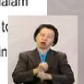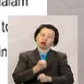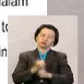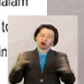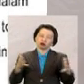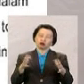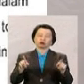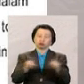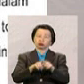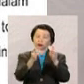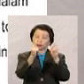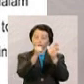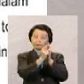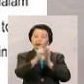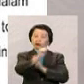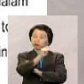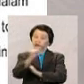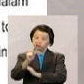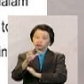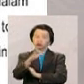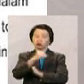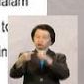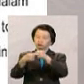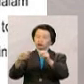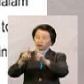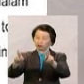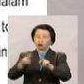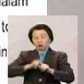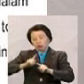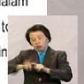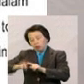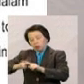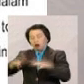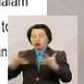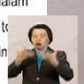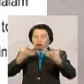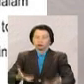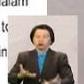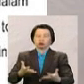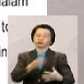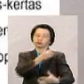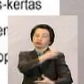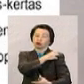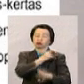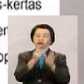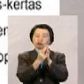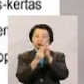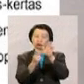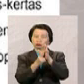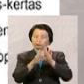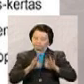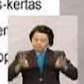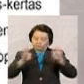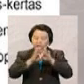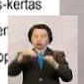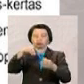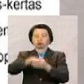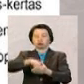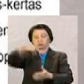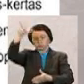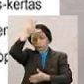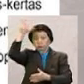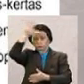sebagai peguam negara dan juga pendakwa raya selain pelbagai tuntutan lain selaku pegawai undang-undang utama dalam